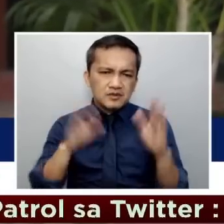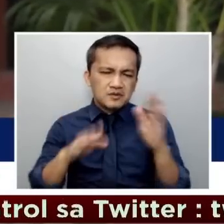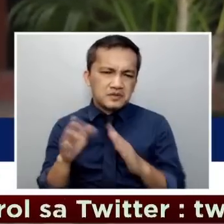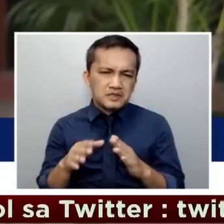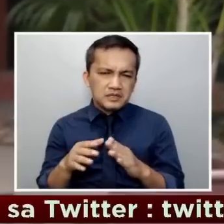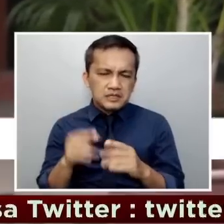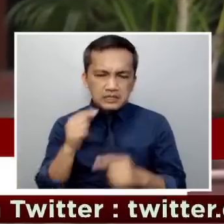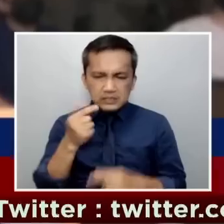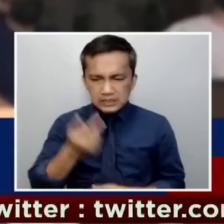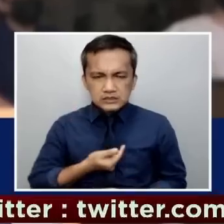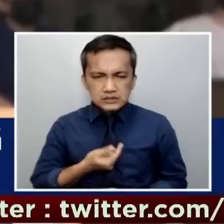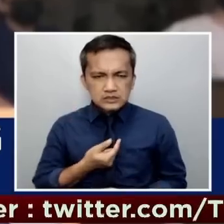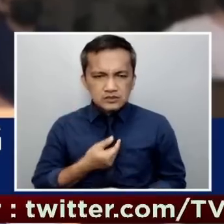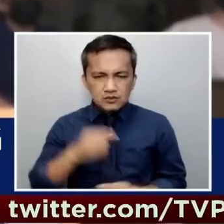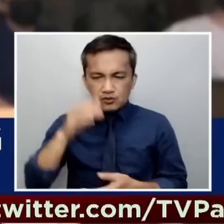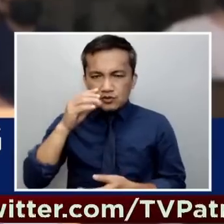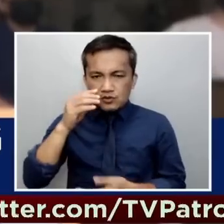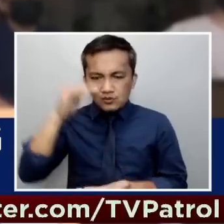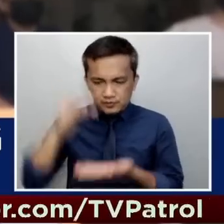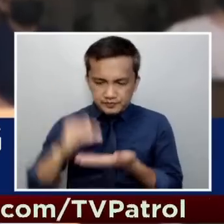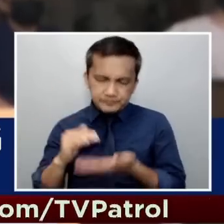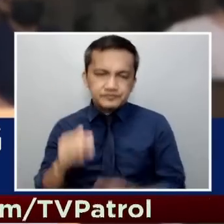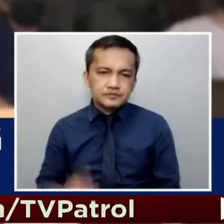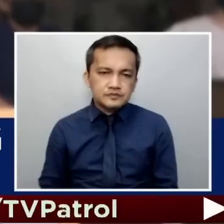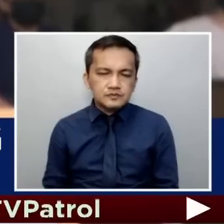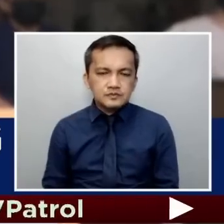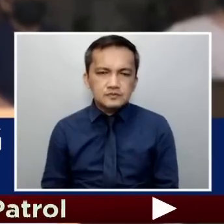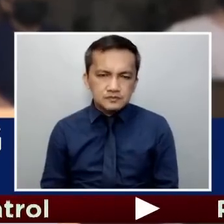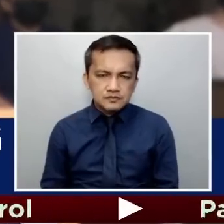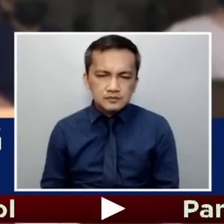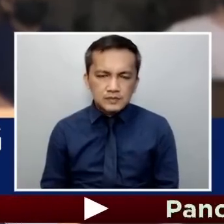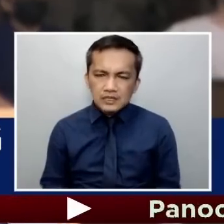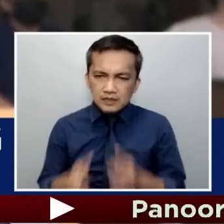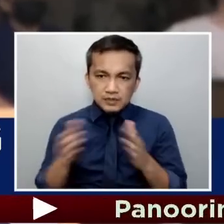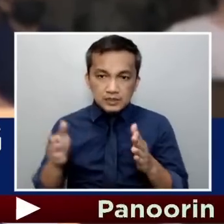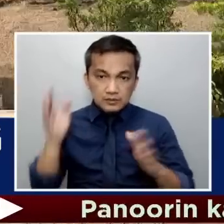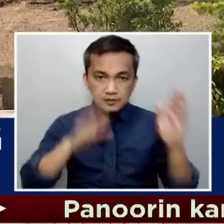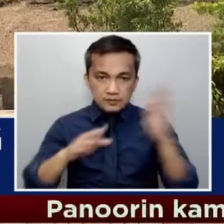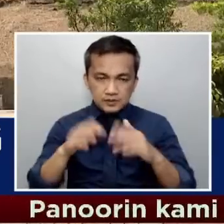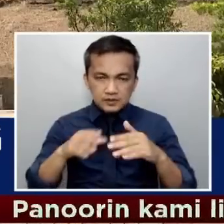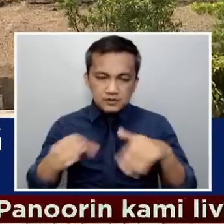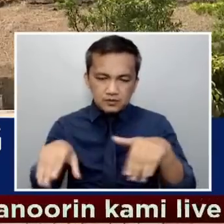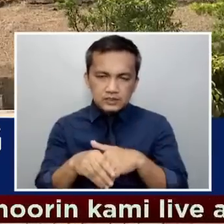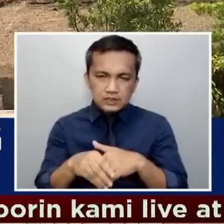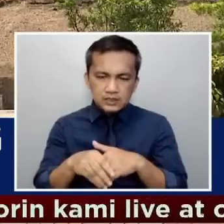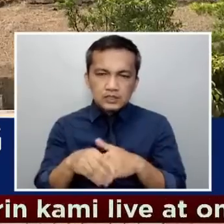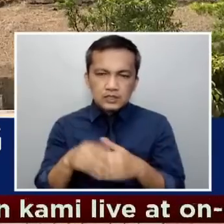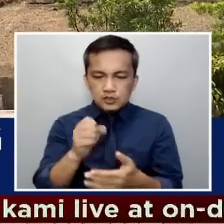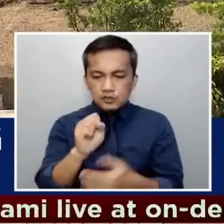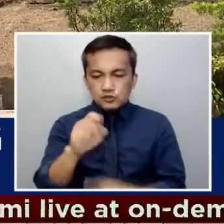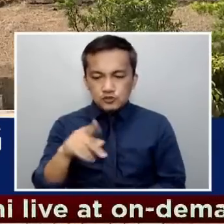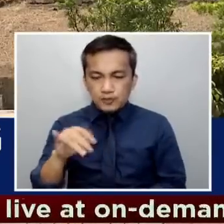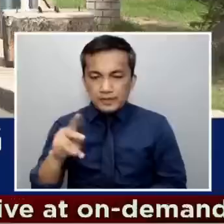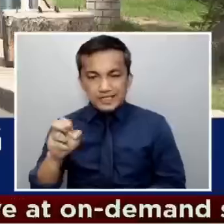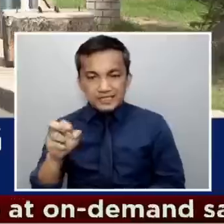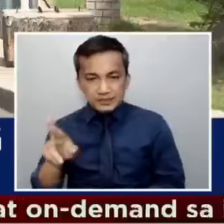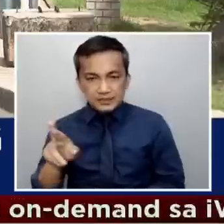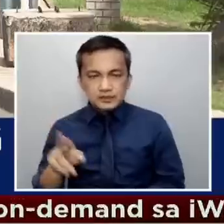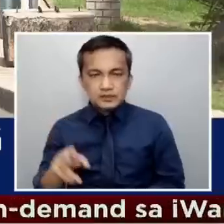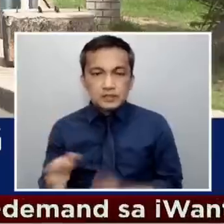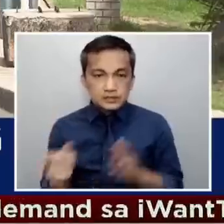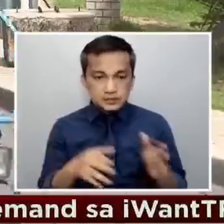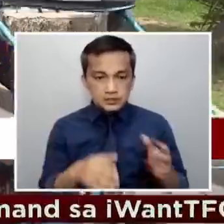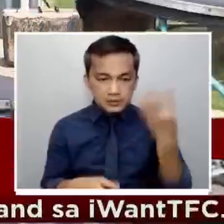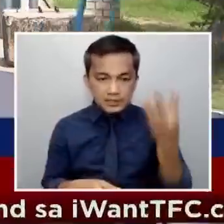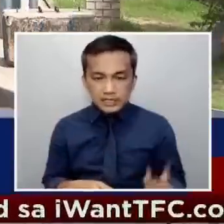nila mas nalilesin na po. Malaking pasakit po doon sa mga wedding suppliers. No? Tuloy din ang turismo sa Batangas.